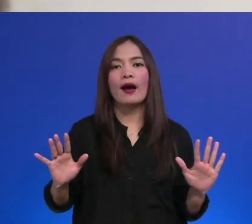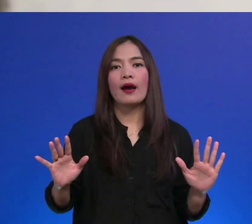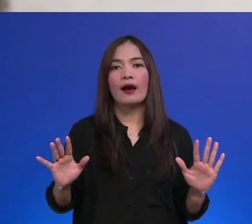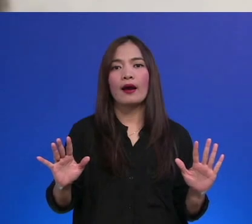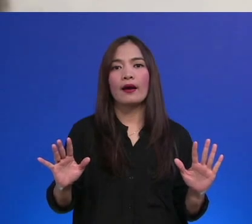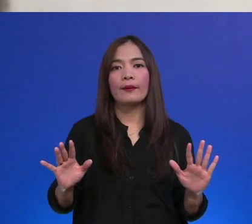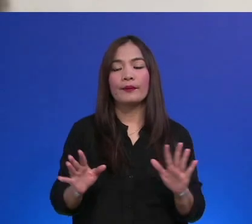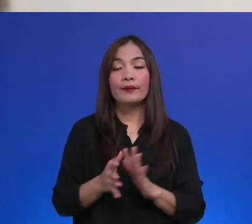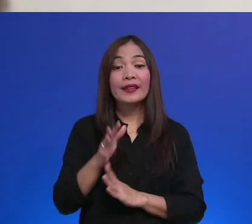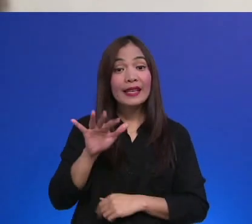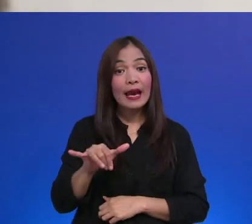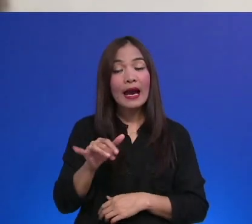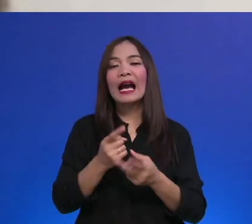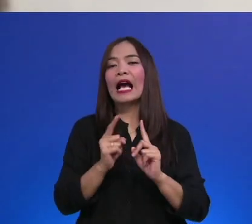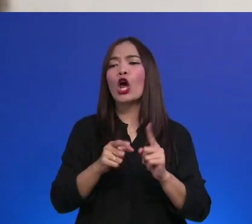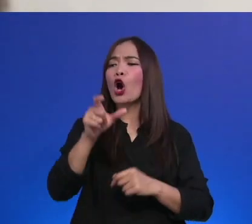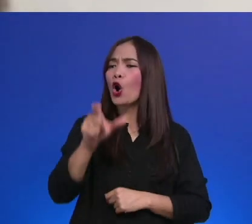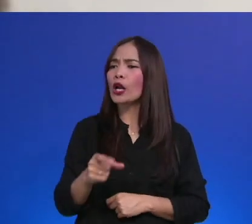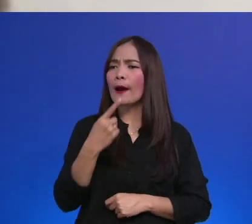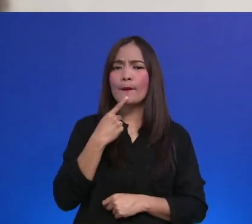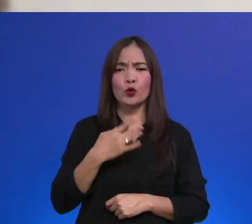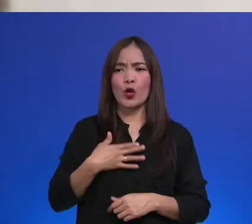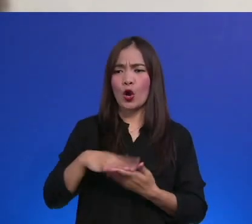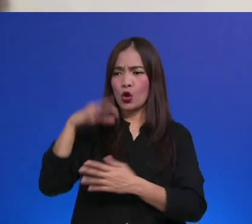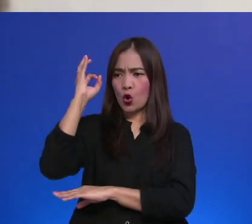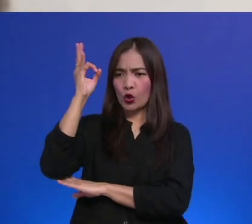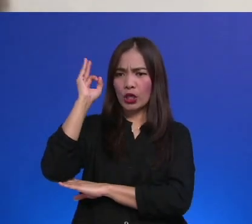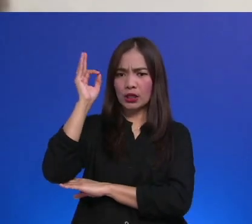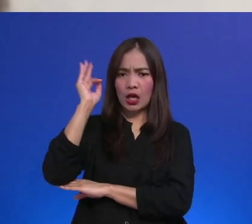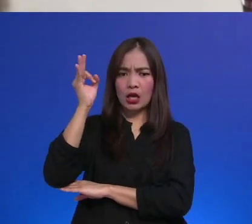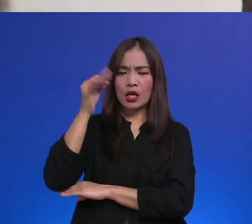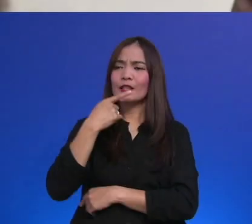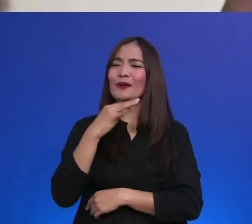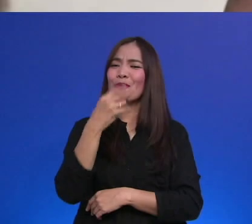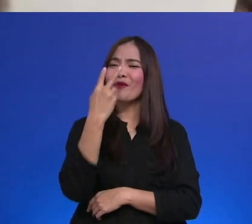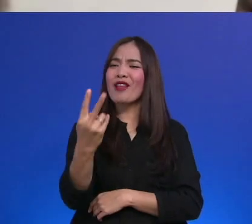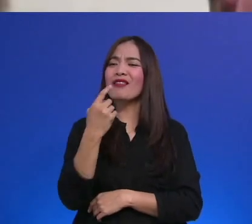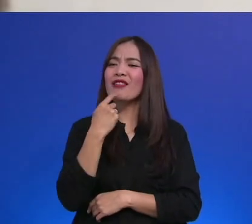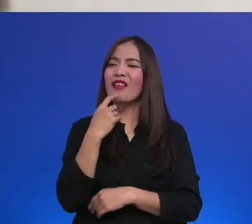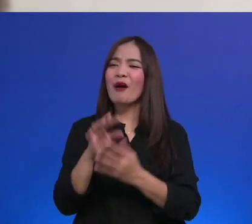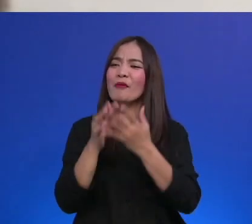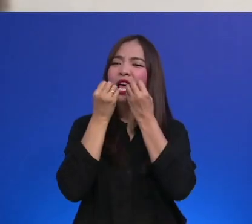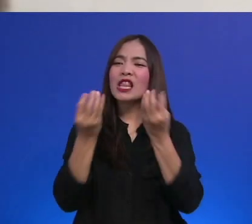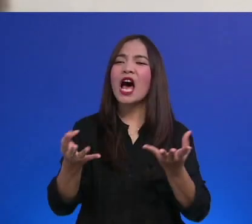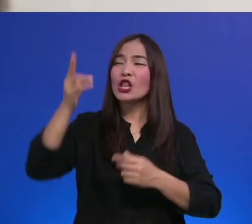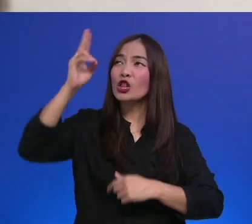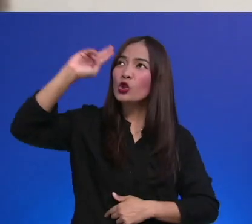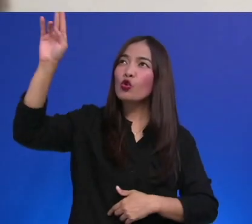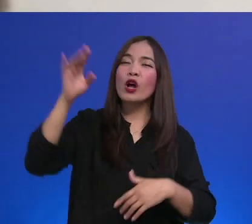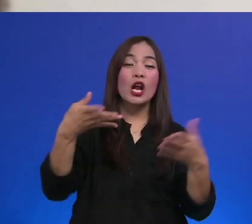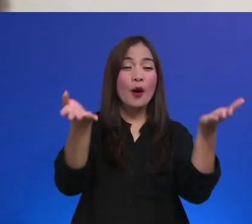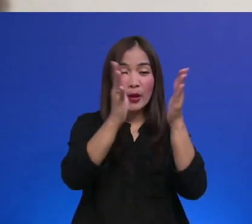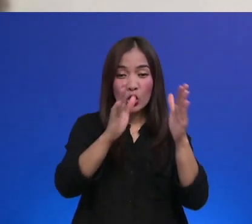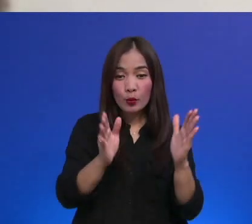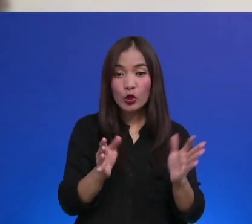Jadi kalau ada orang yang memiliki kesaksian melihat pernyataan Tuhan dalam berbagai bentuk